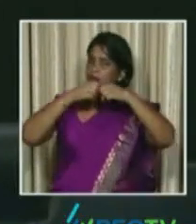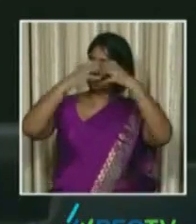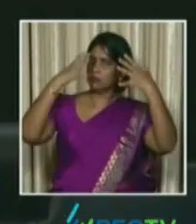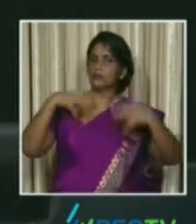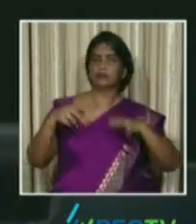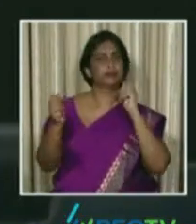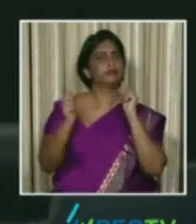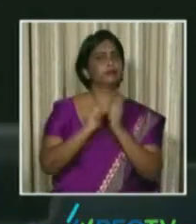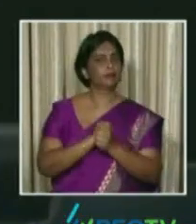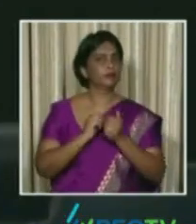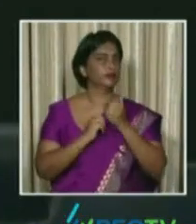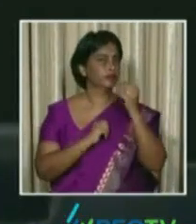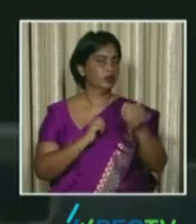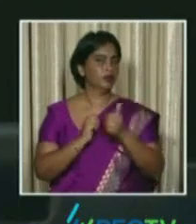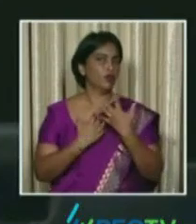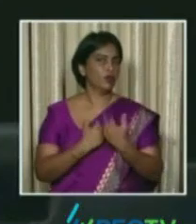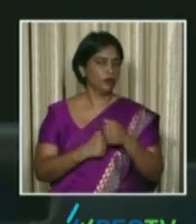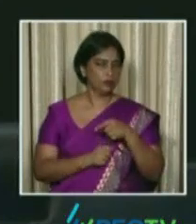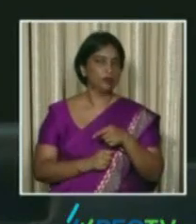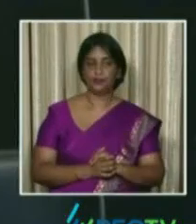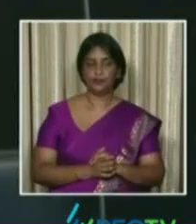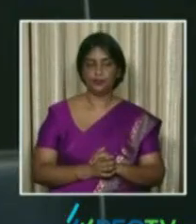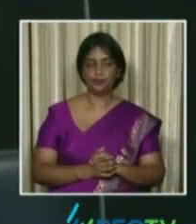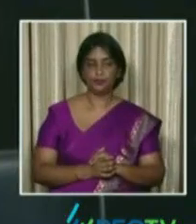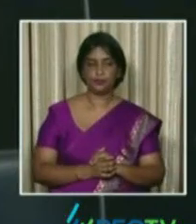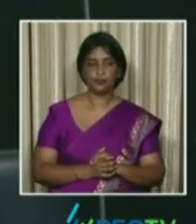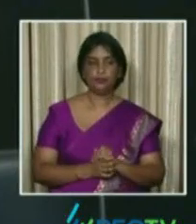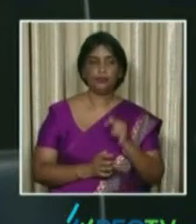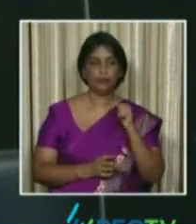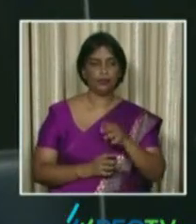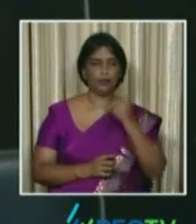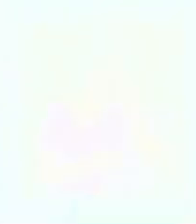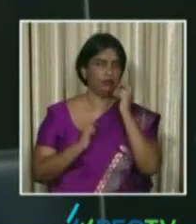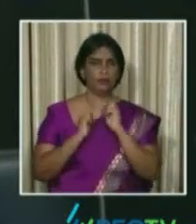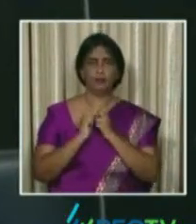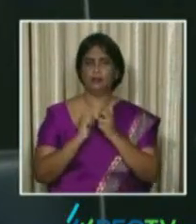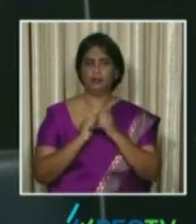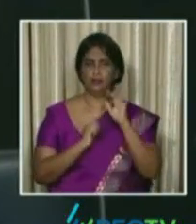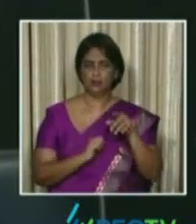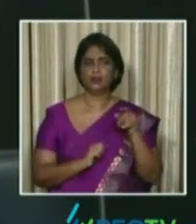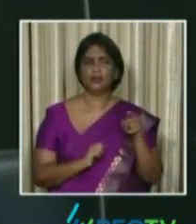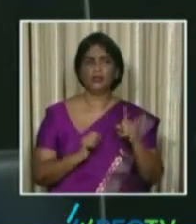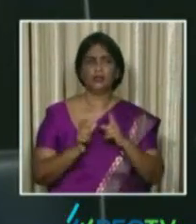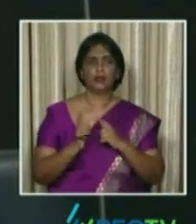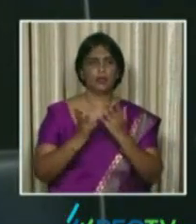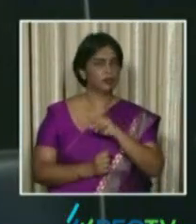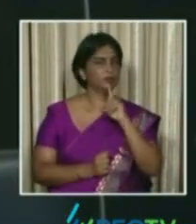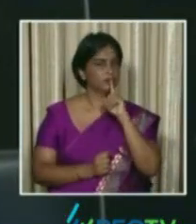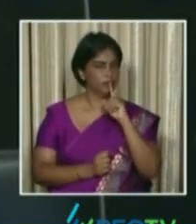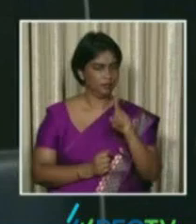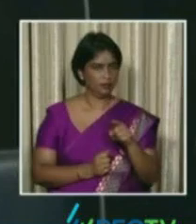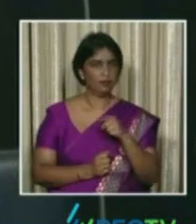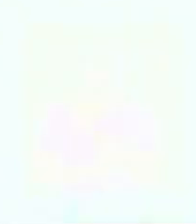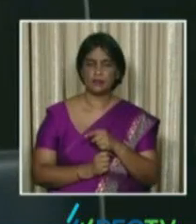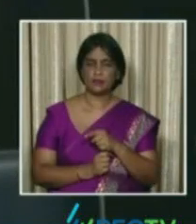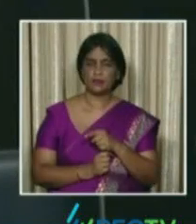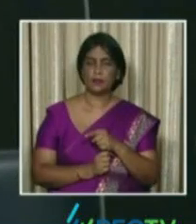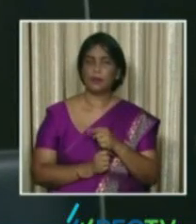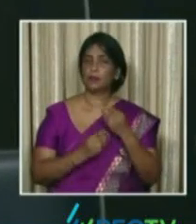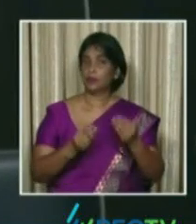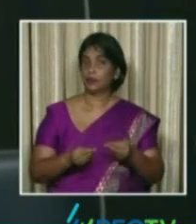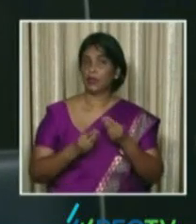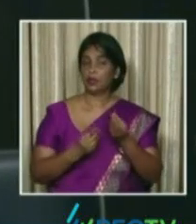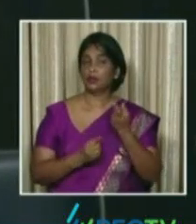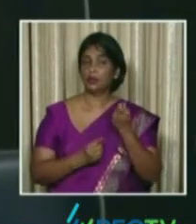වෙනසක් අනාගතයේ කරන්න අවශ්‍ය කටයුතු කරගෙන යනවා. එතන මතභේදයක් තියෙනවා. විගණාධිපතිතුමා කියනවා මේ ආග